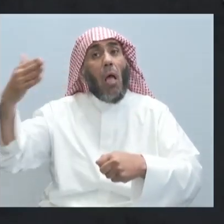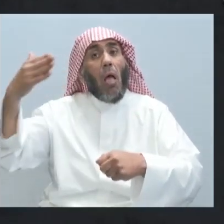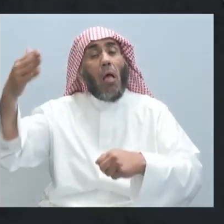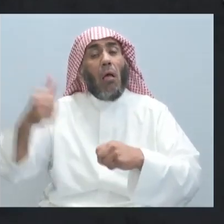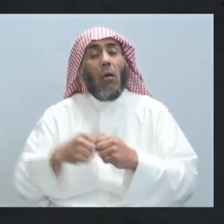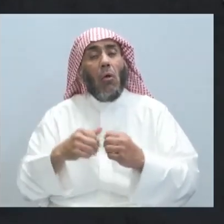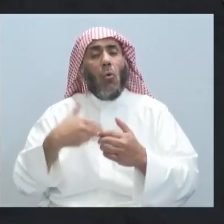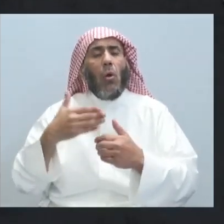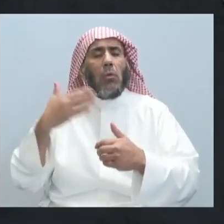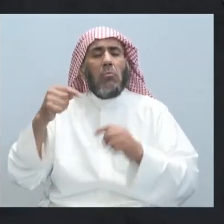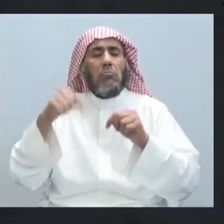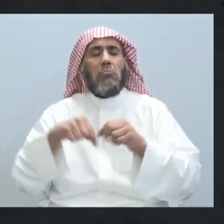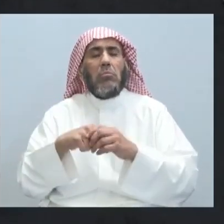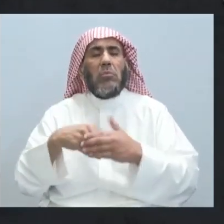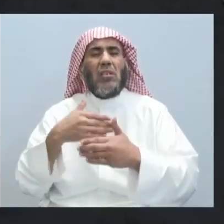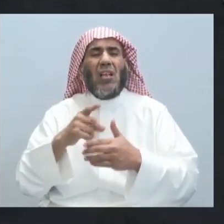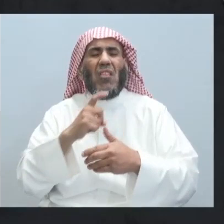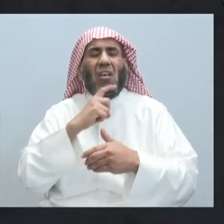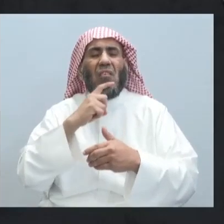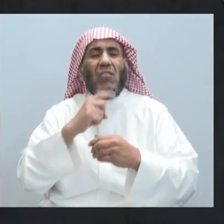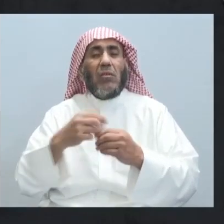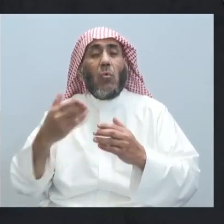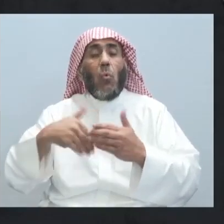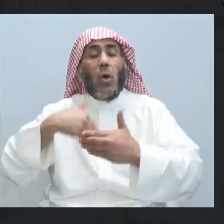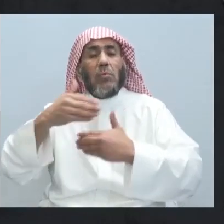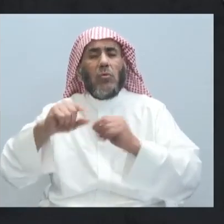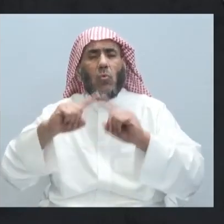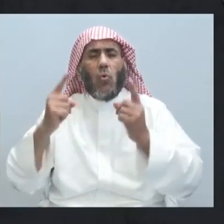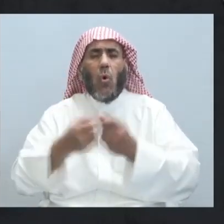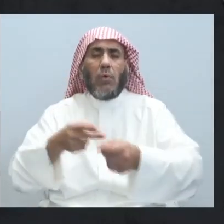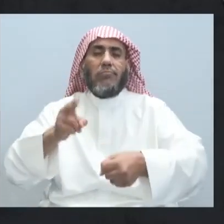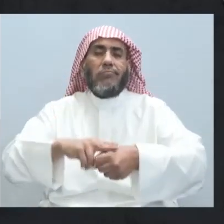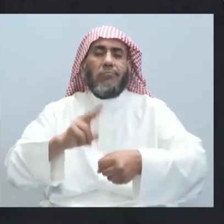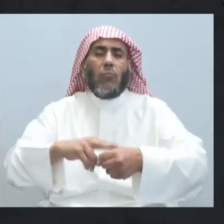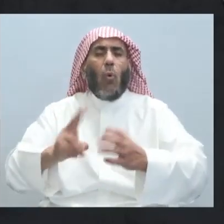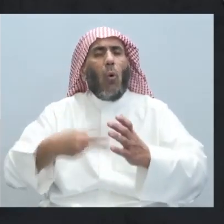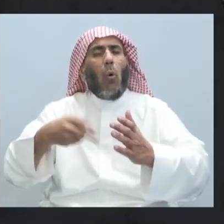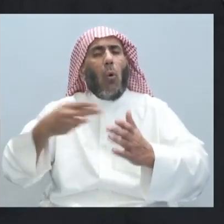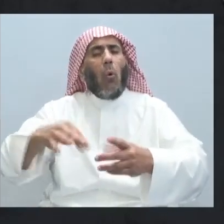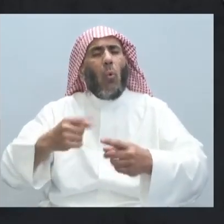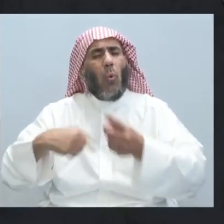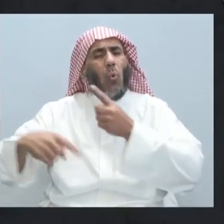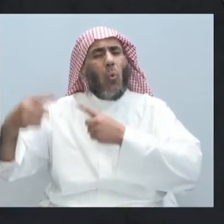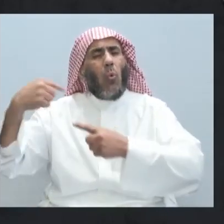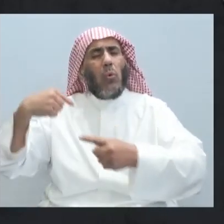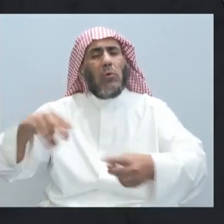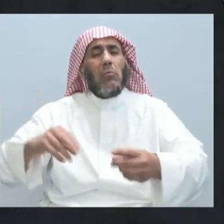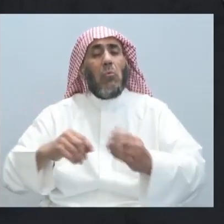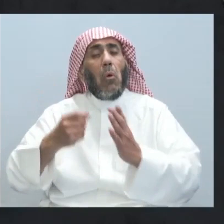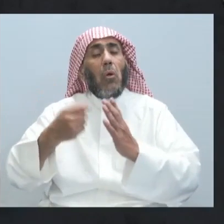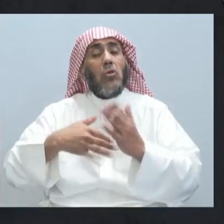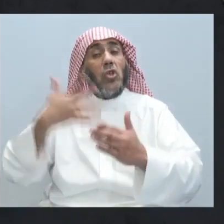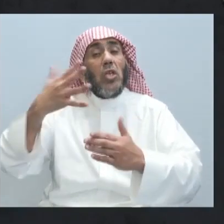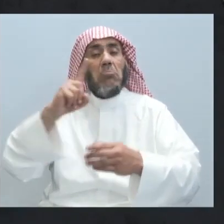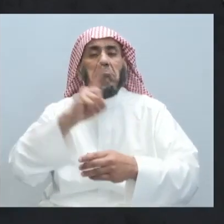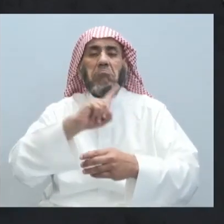والخطابه بها هذا الذي ادى الى ضعف الخطابه واصبحت كلها تكرار لخطب السابقين ولم يستطيعوا ان يؤلف خطبا كما كان في